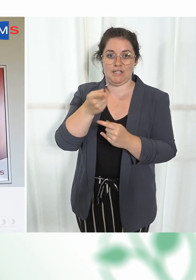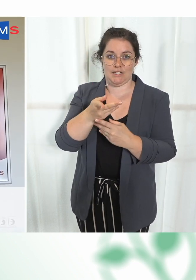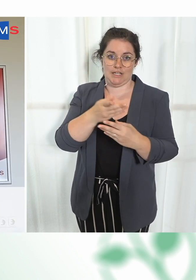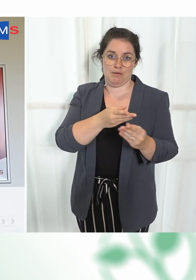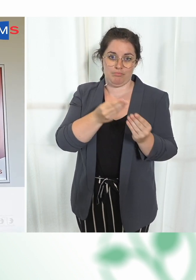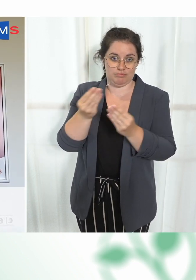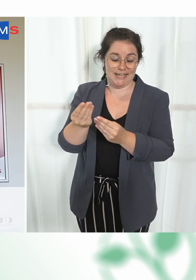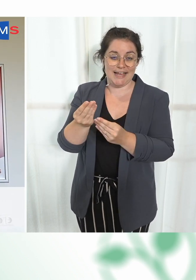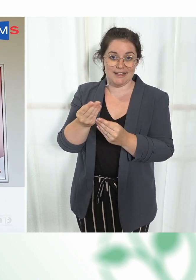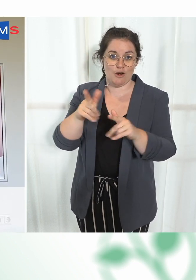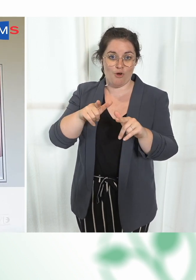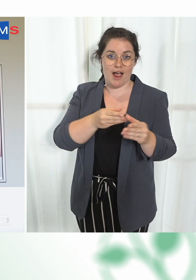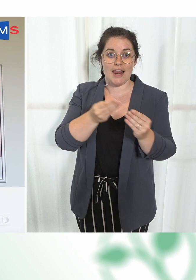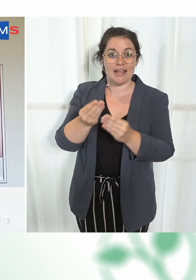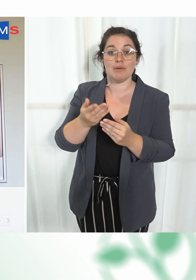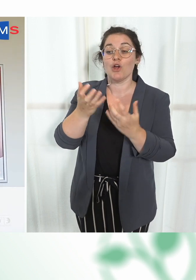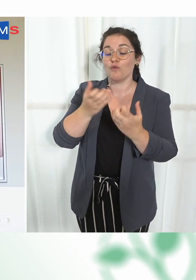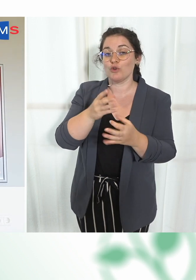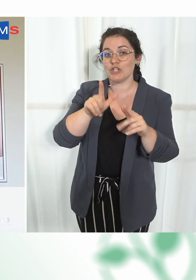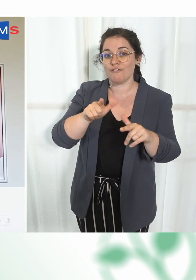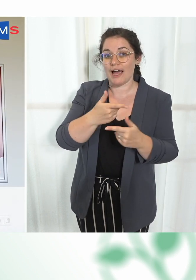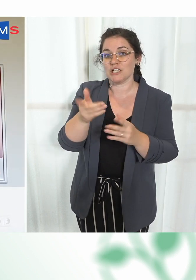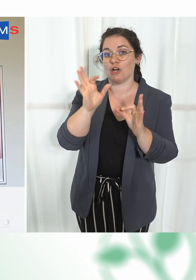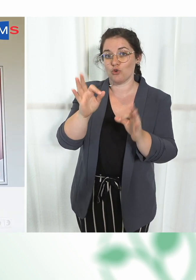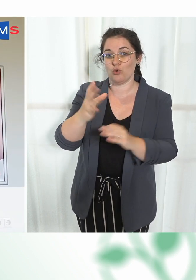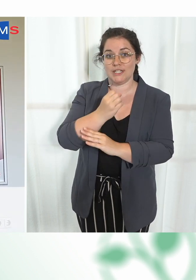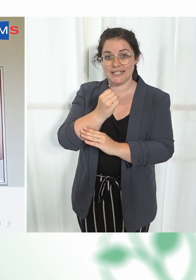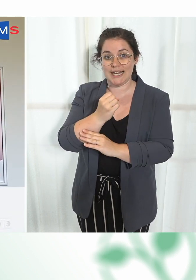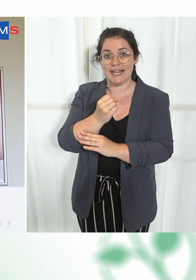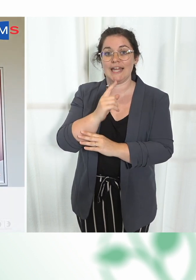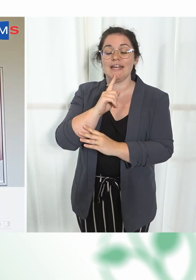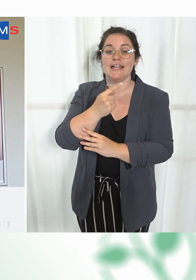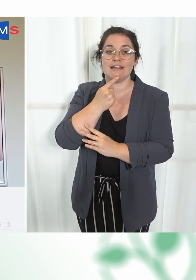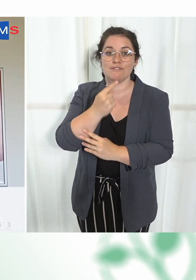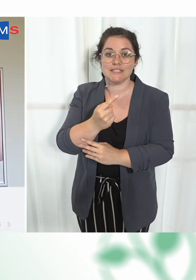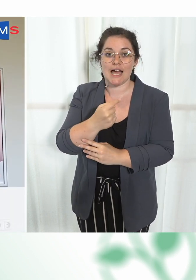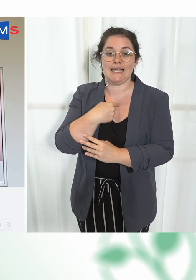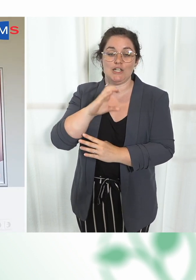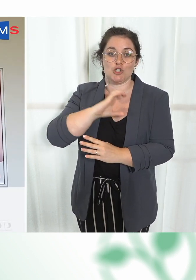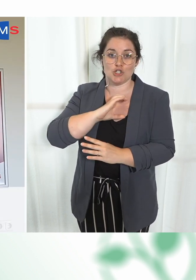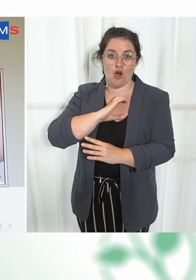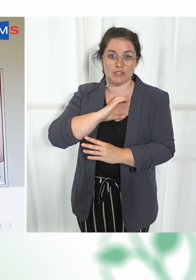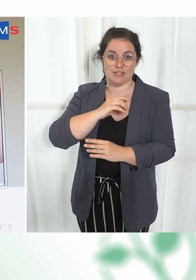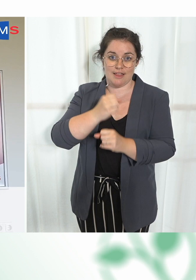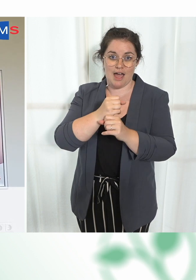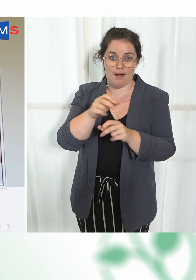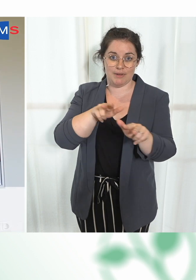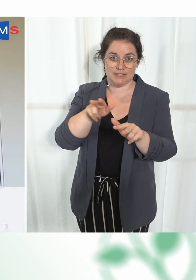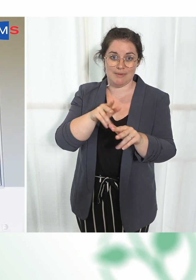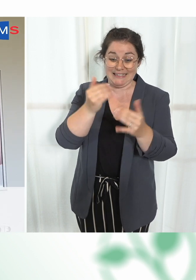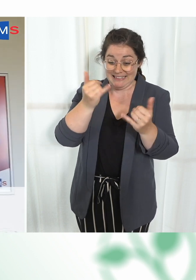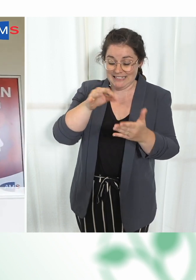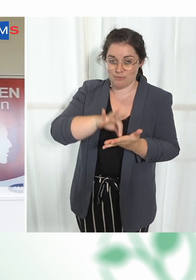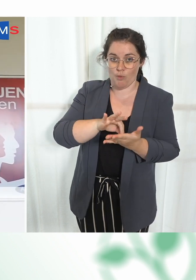Verfügung steht. Ich wünsche der Veranstaltung ein gutes Gelingen und ich darf Ihnen sagen, die Chancen am Arbeitsmarkt sind